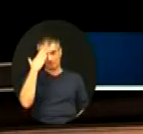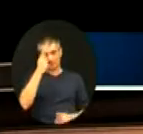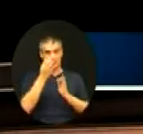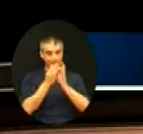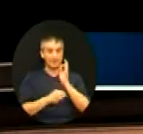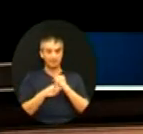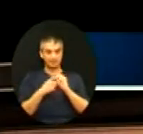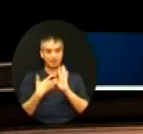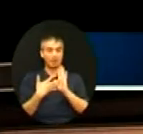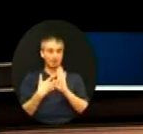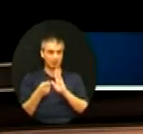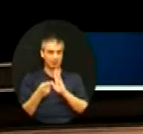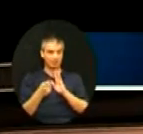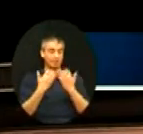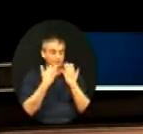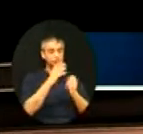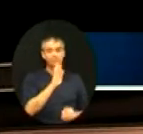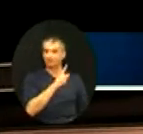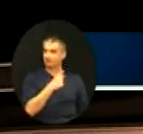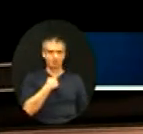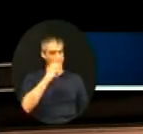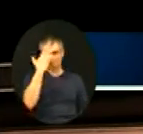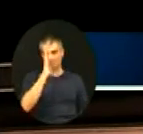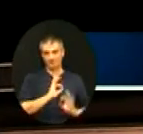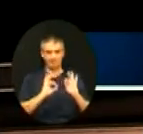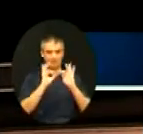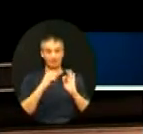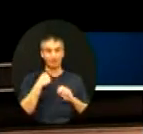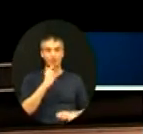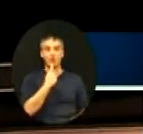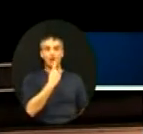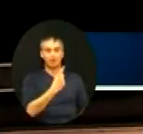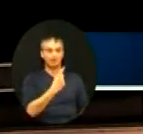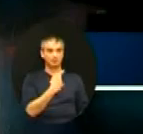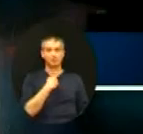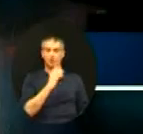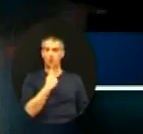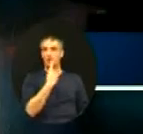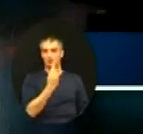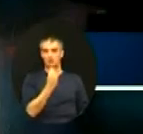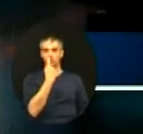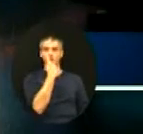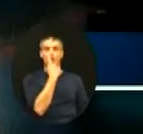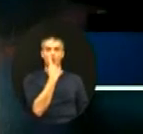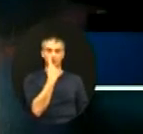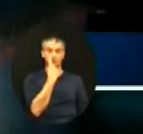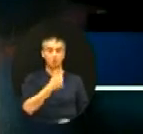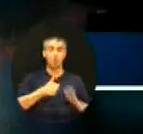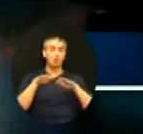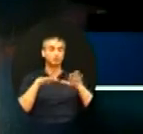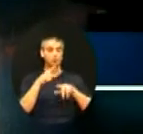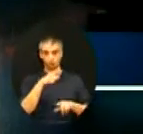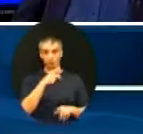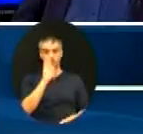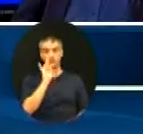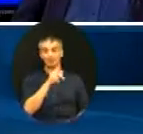בפרטי החקירה, בפרשת נתניהו אני לא בקיאה. אני יכולה להגיד דבר, אני יכולה להגיד דבר אחד, ראש ממשלה